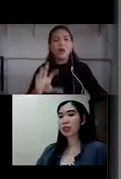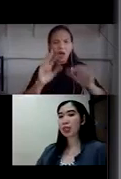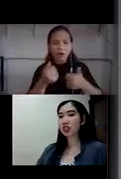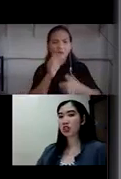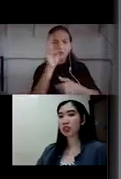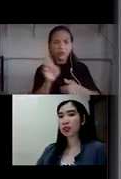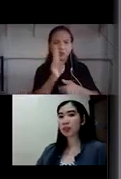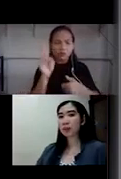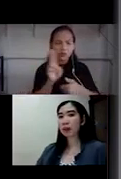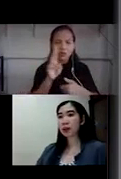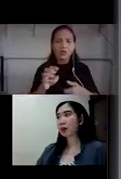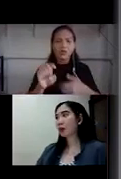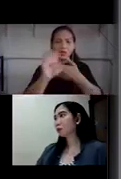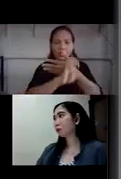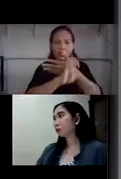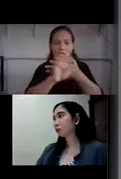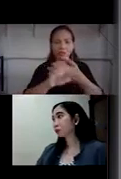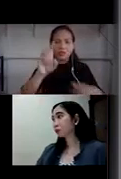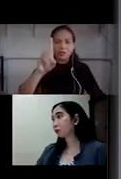email delegation?